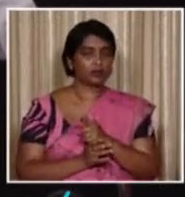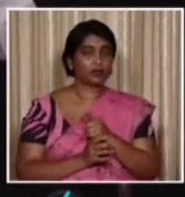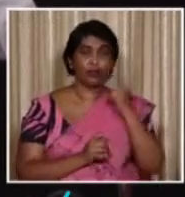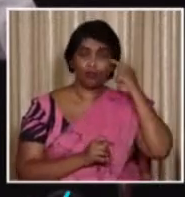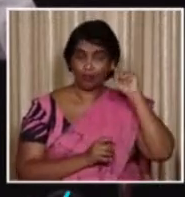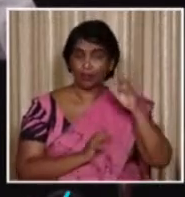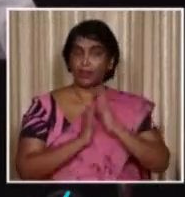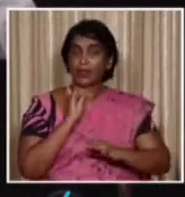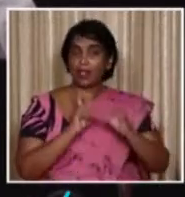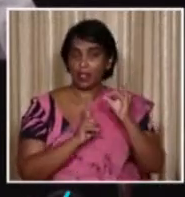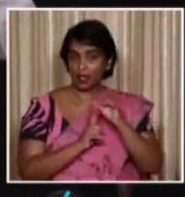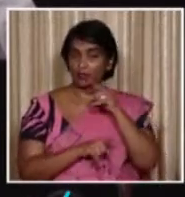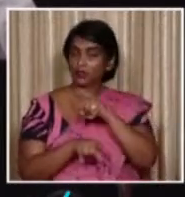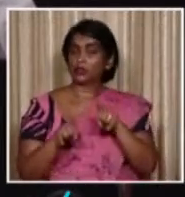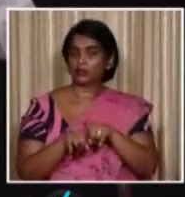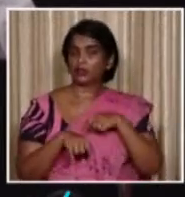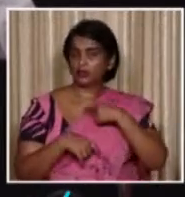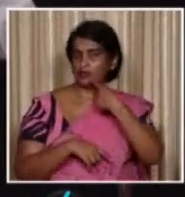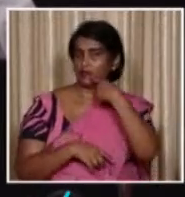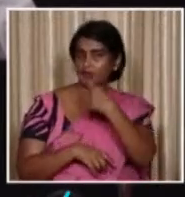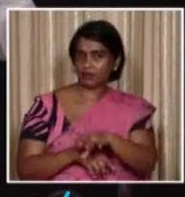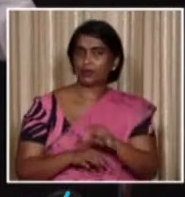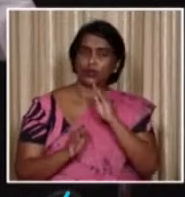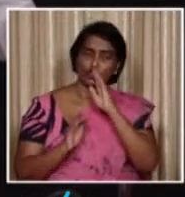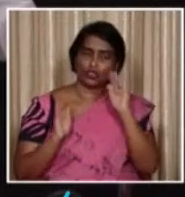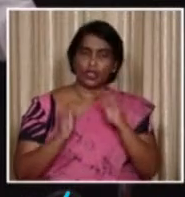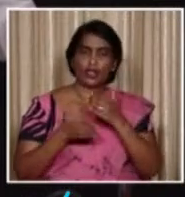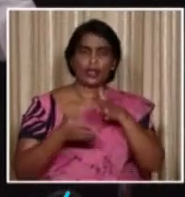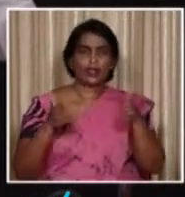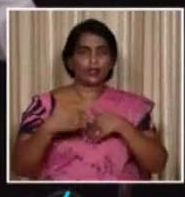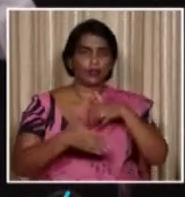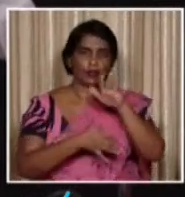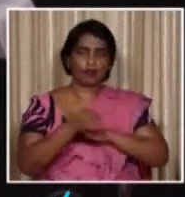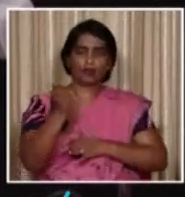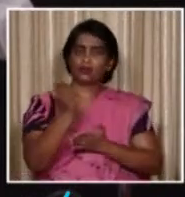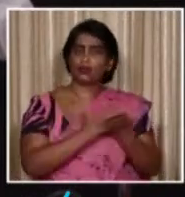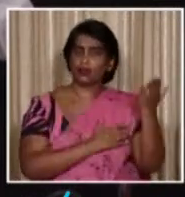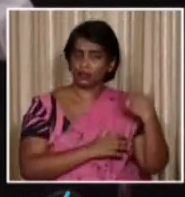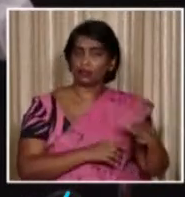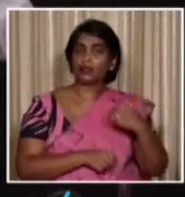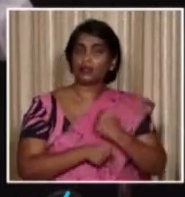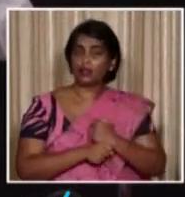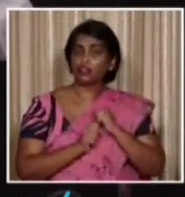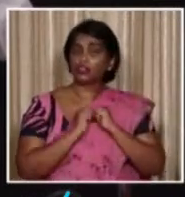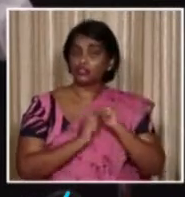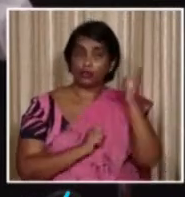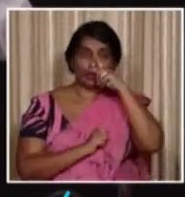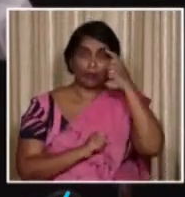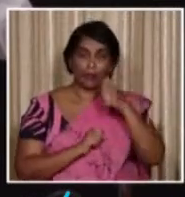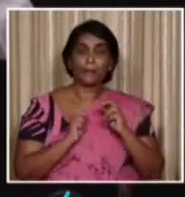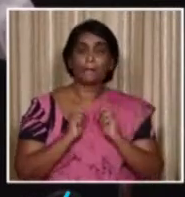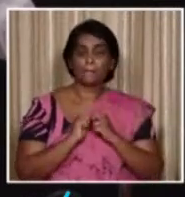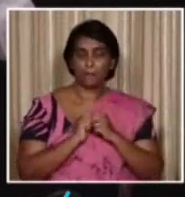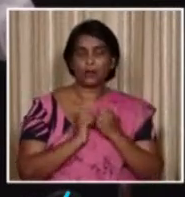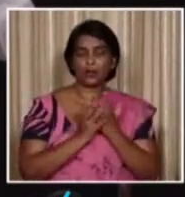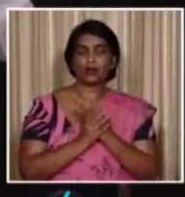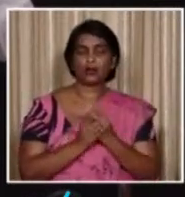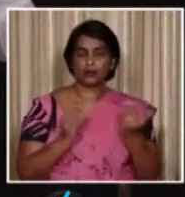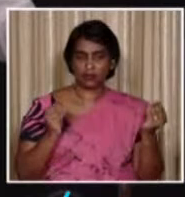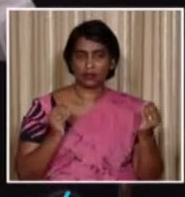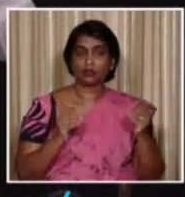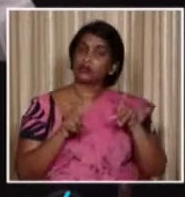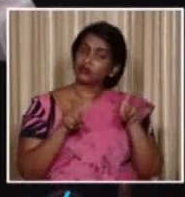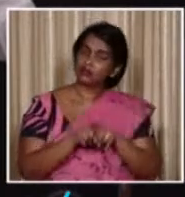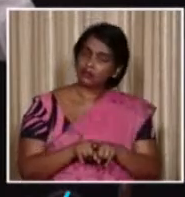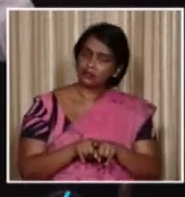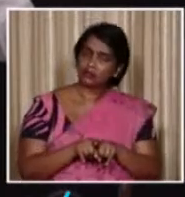අදාළ අමාත්‍යවරයා ලෙස දැනුම් දීමක් කරලා තිබුණා අඩුම තරමේ කැබිනට් පත්‍රිකාවක් ඉදිරිපත් කොට මේ රාජ්‍ය සේවකගේ වැටුප් ප්‍රශ්නේ මූලික වශයෙන් විසඳන්න කියලා. ඒ